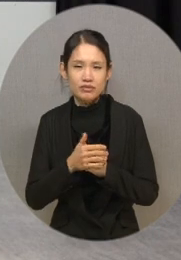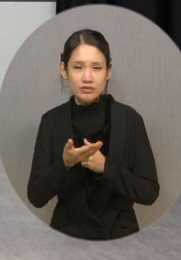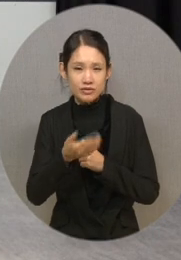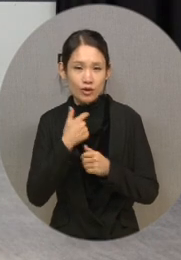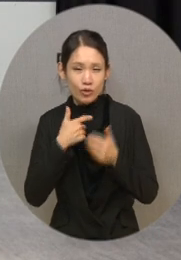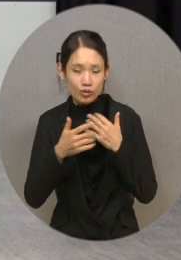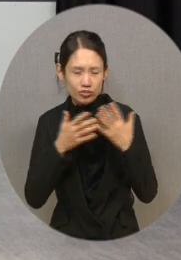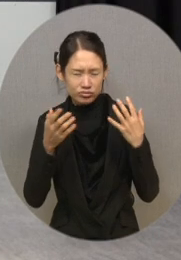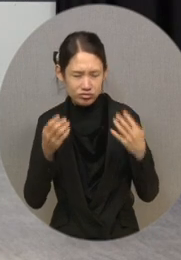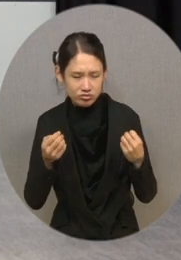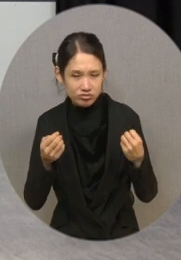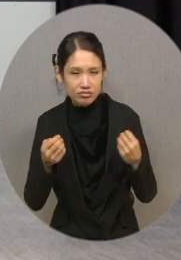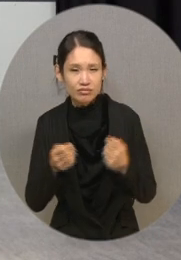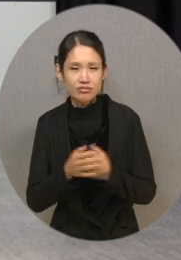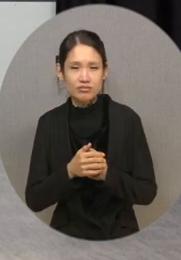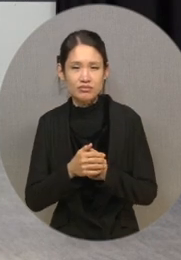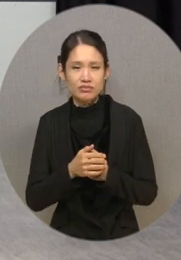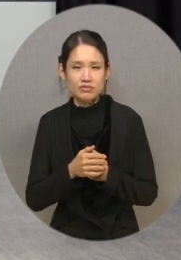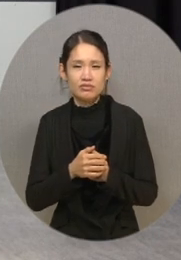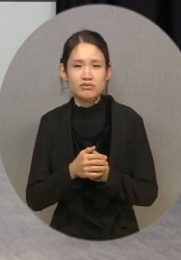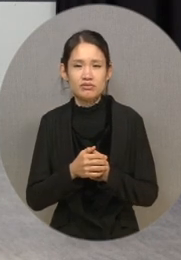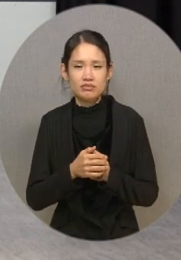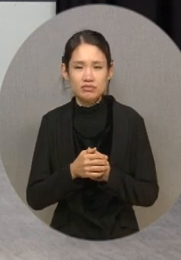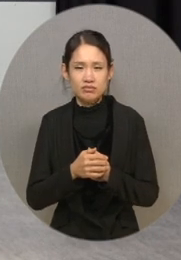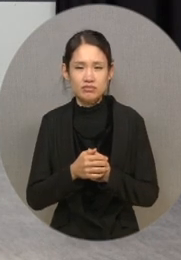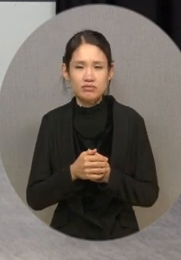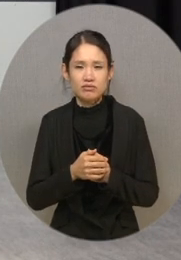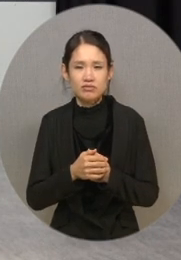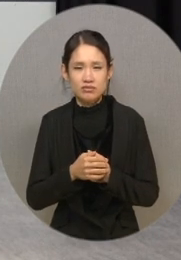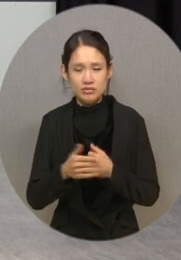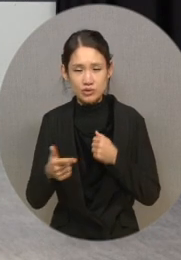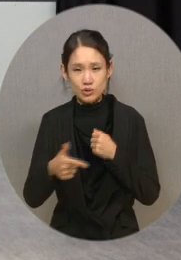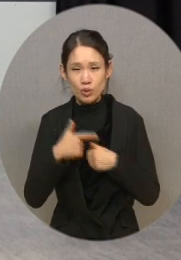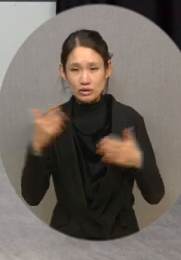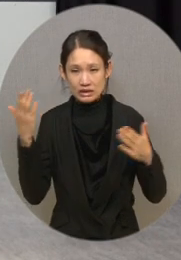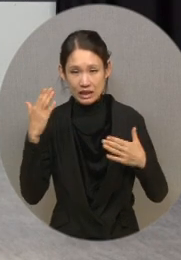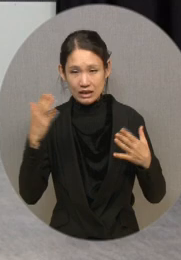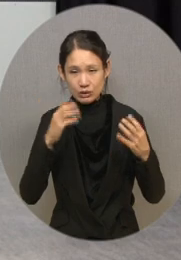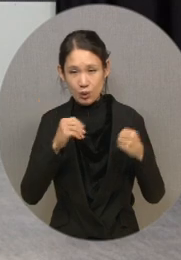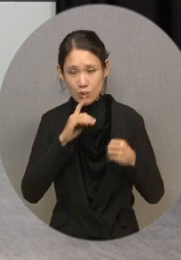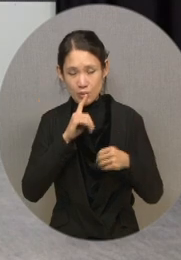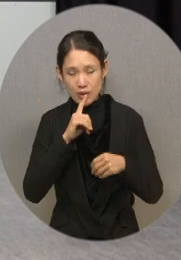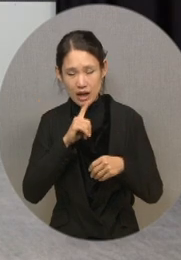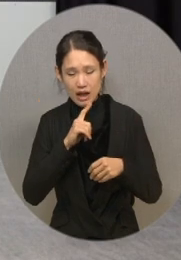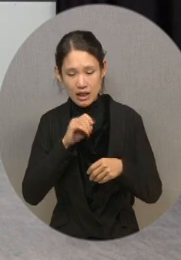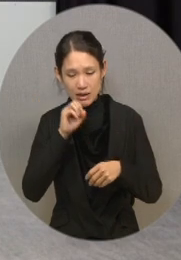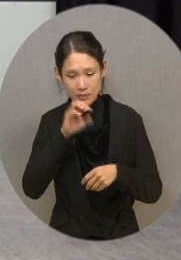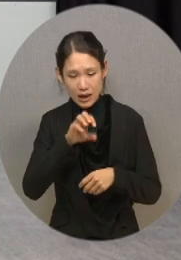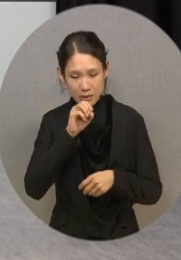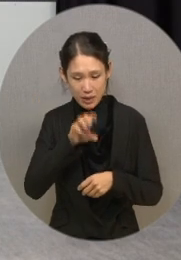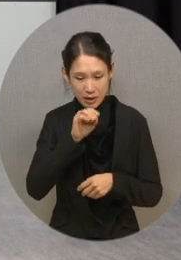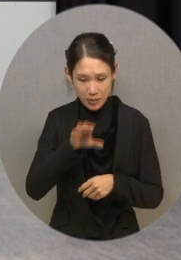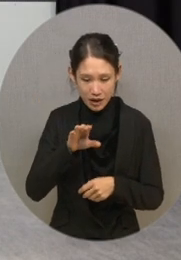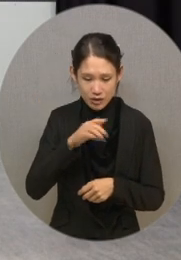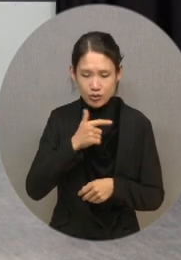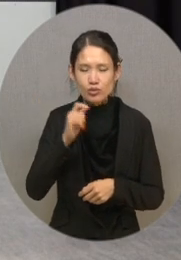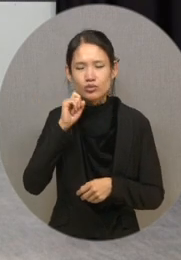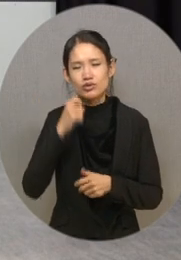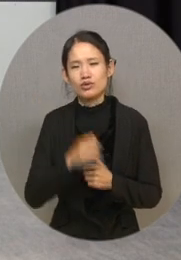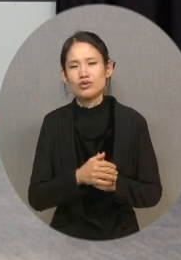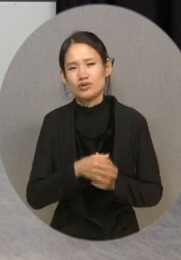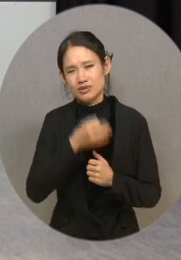많이 해보셨겠지만 그런데 가서 애들 초등학교 학생들한테 좋은 말 하려면 그 제일 힘듭니다. 똑같아야